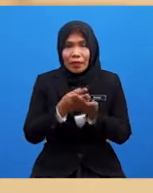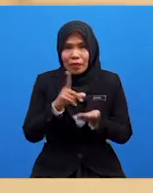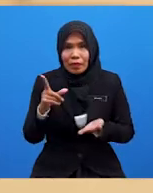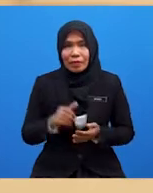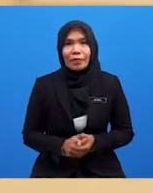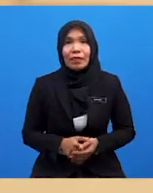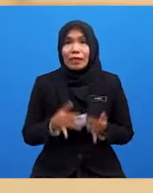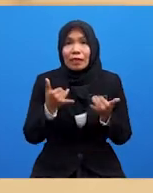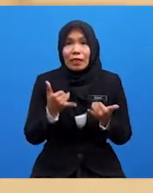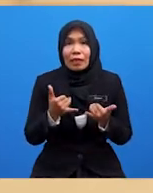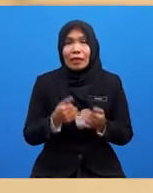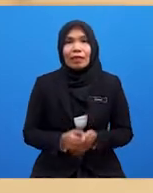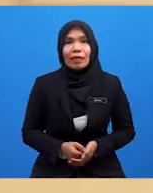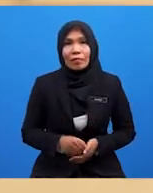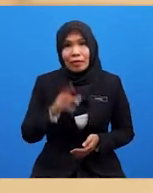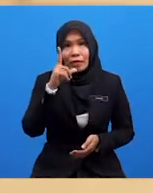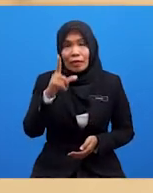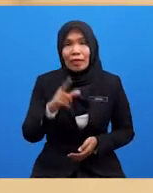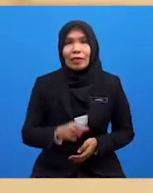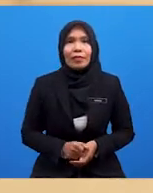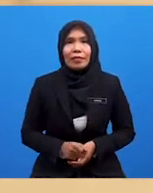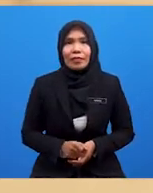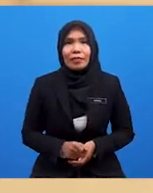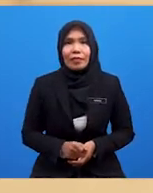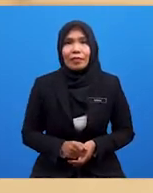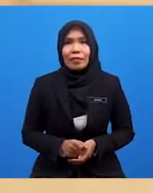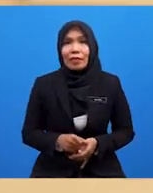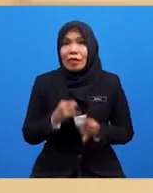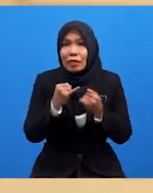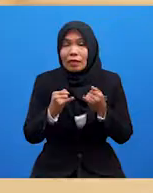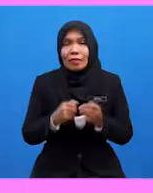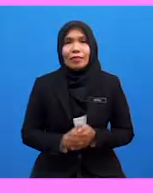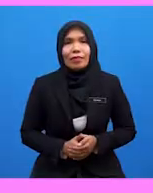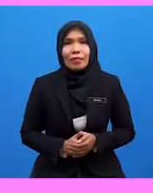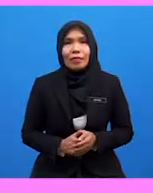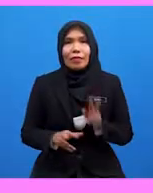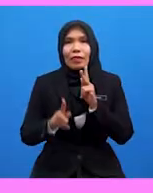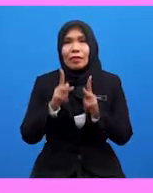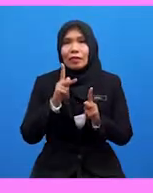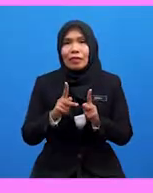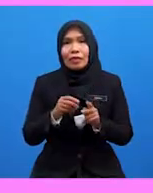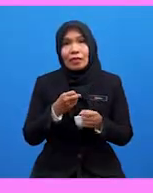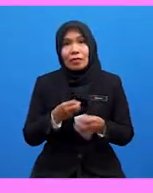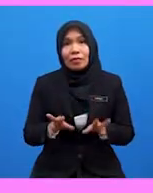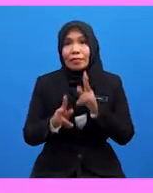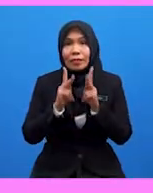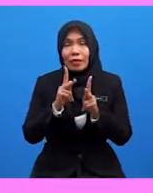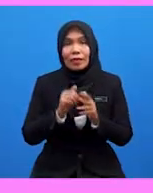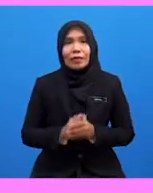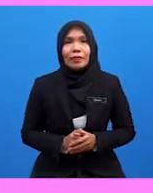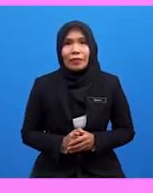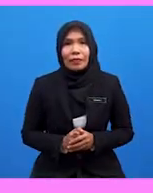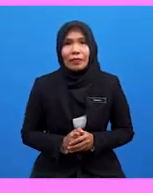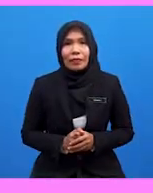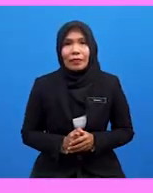Baiklah pelajar, sekarang kita lihat kelompok kata tugas yang terakhir, iaitu kata pasca kata.